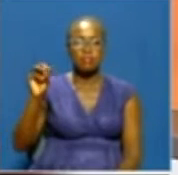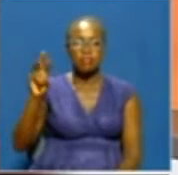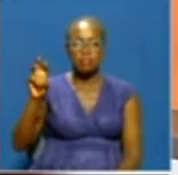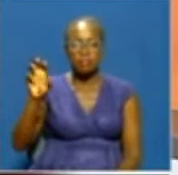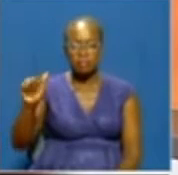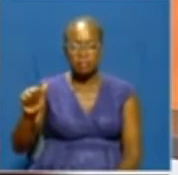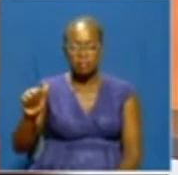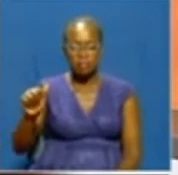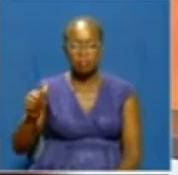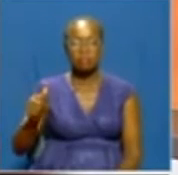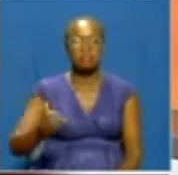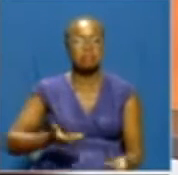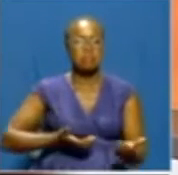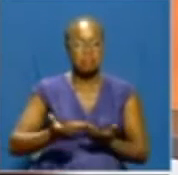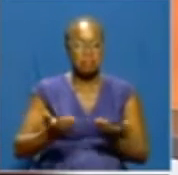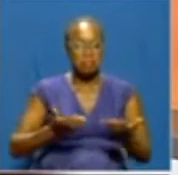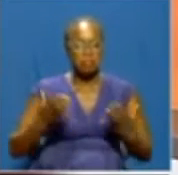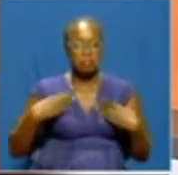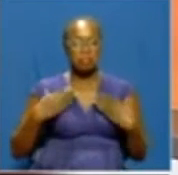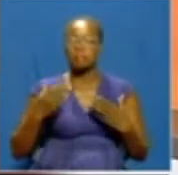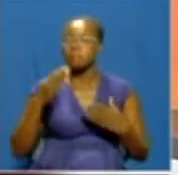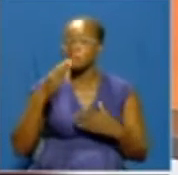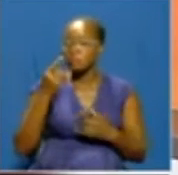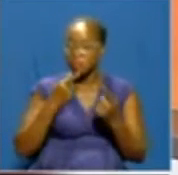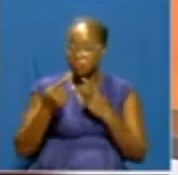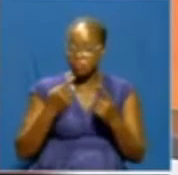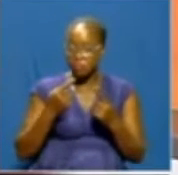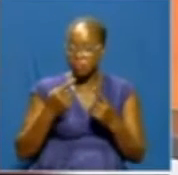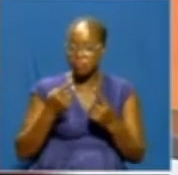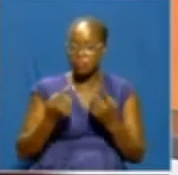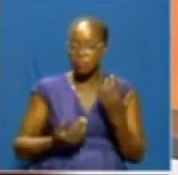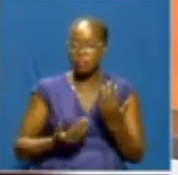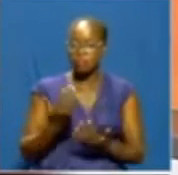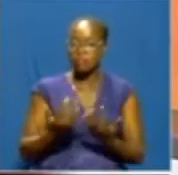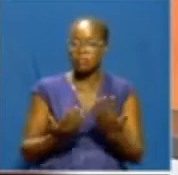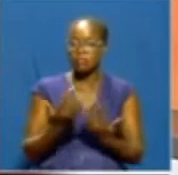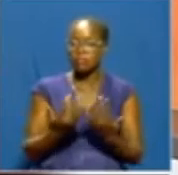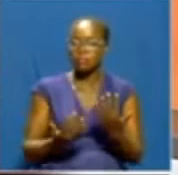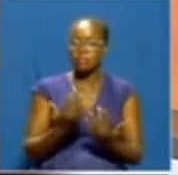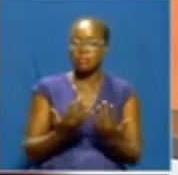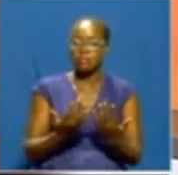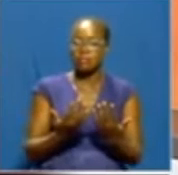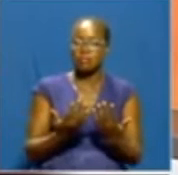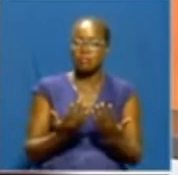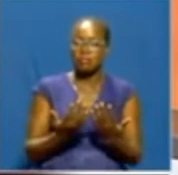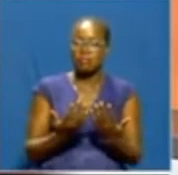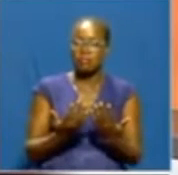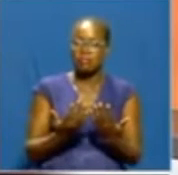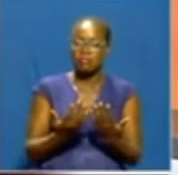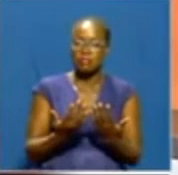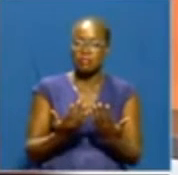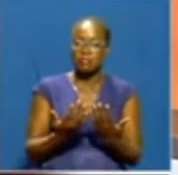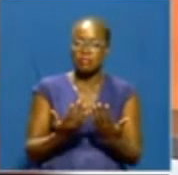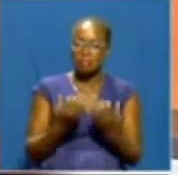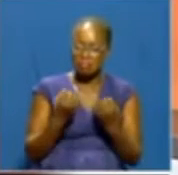wachuuzi katika soko lile pale, ikiwemo moto ule ambao umeweza kuteketeza mali ya mamilioni ya fedha